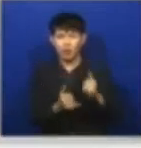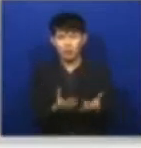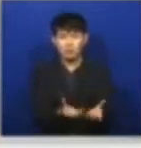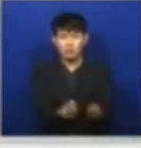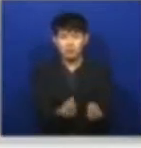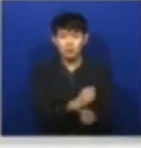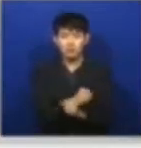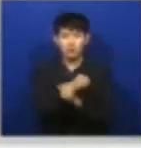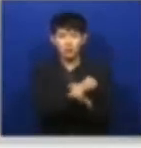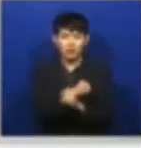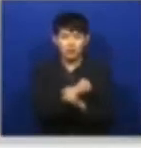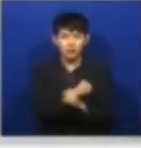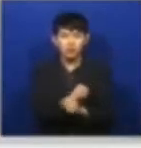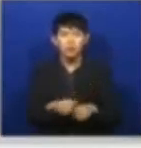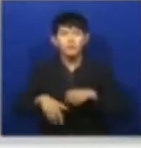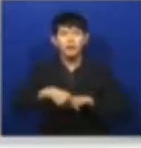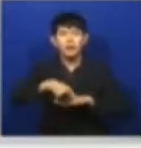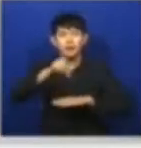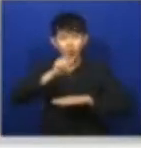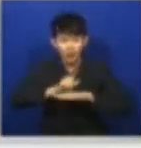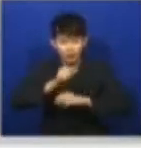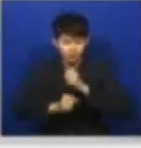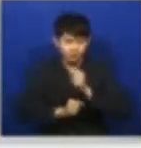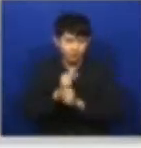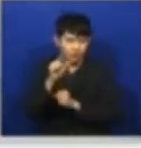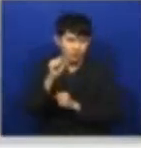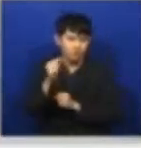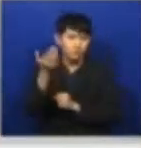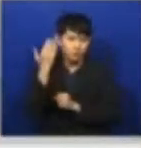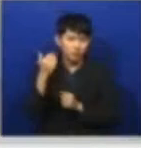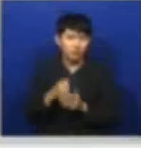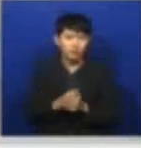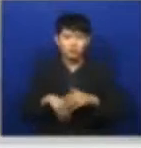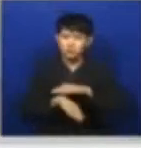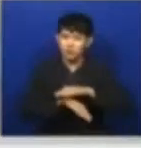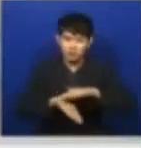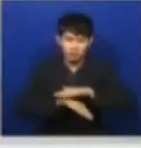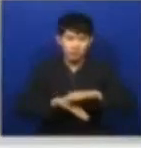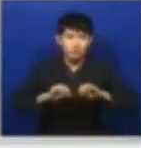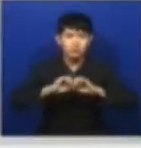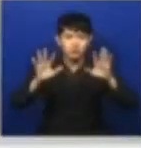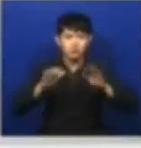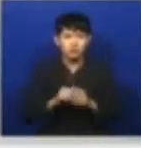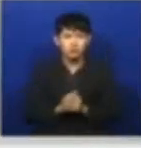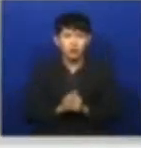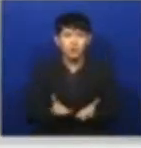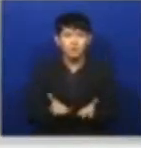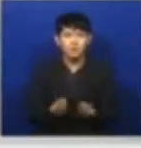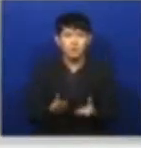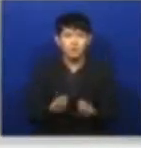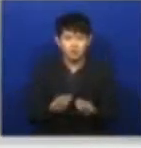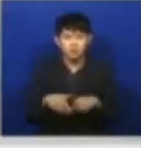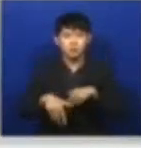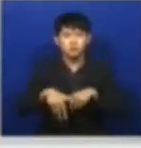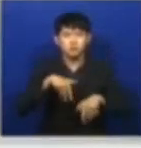ครับเมื่อ20ปีก่อนมีหลักฐานชัดเจนว่าที่สาธารณะตรงนี้เนี่ย